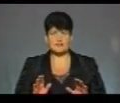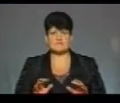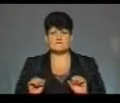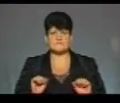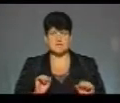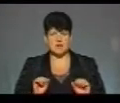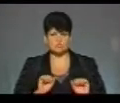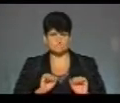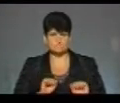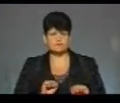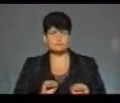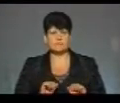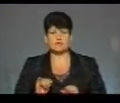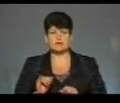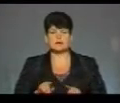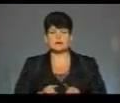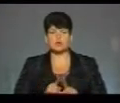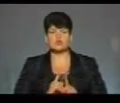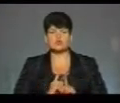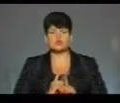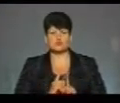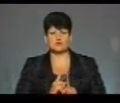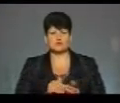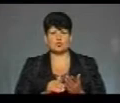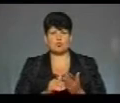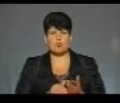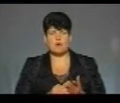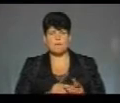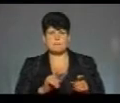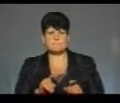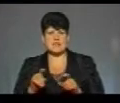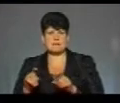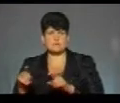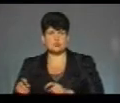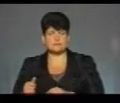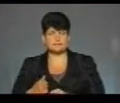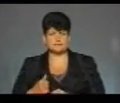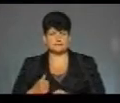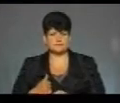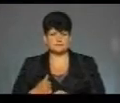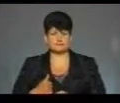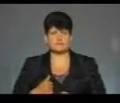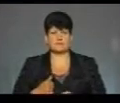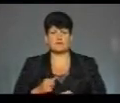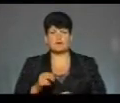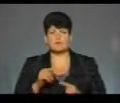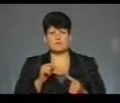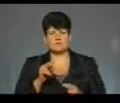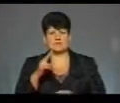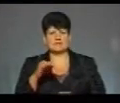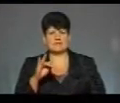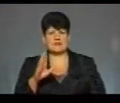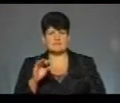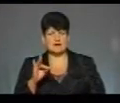влади. Також це супровід, допомога в переміщенні Збройних сил, контрдиверсійна боротьба, ну,